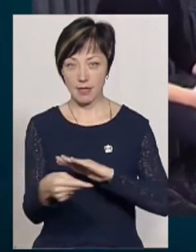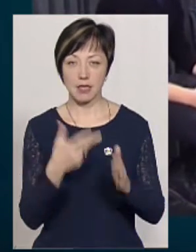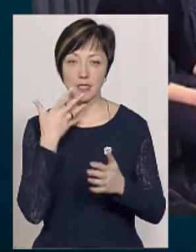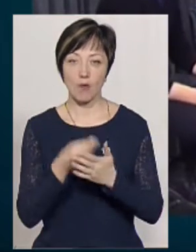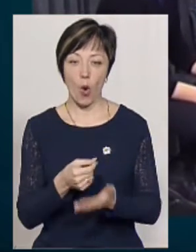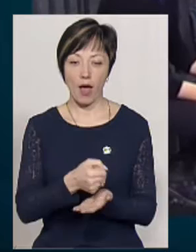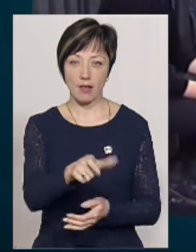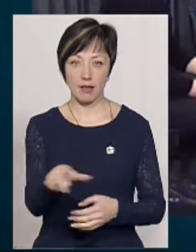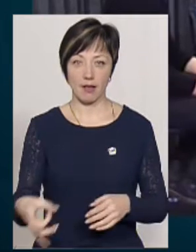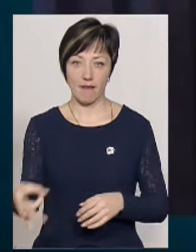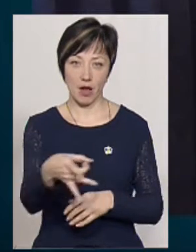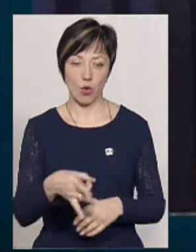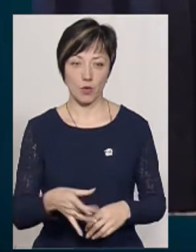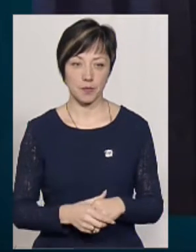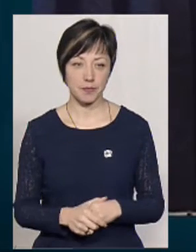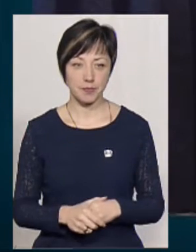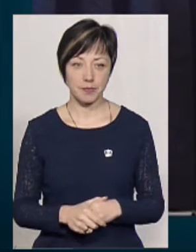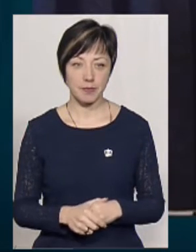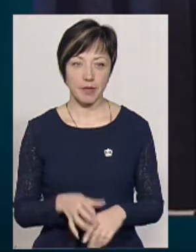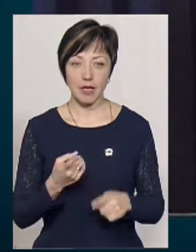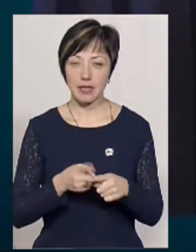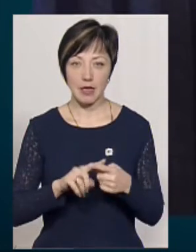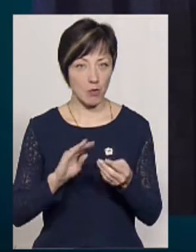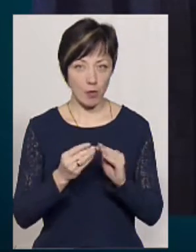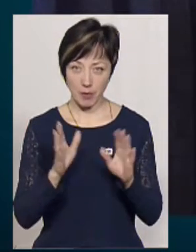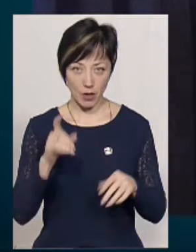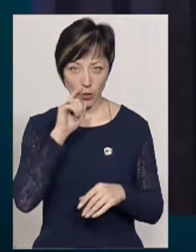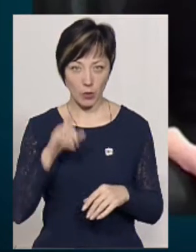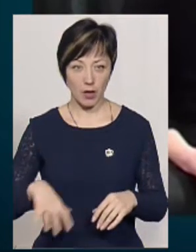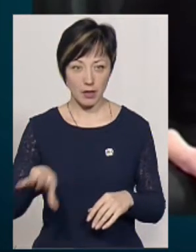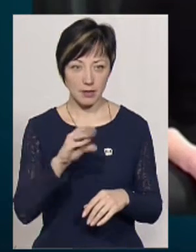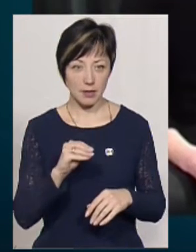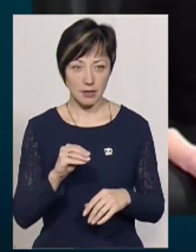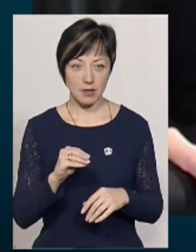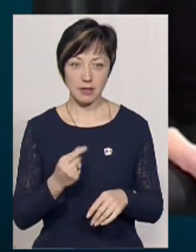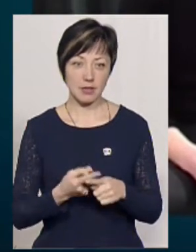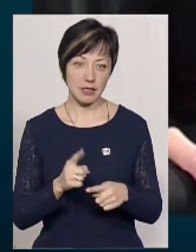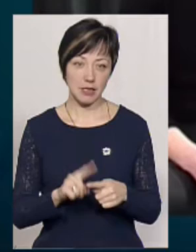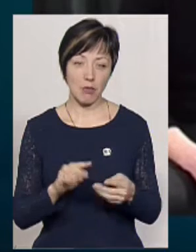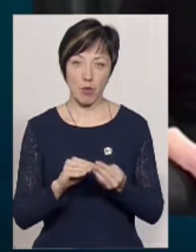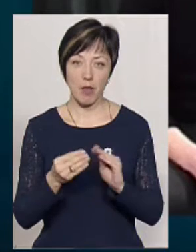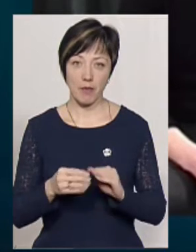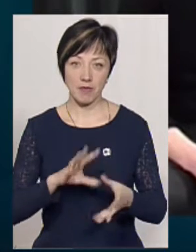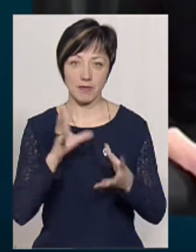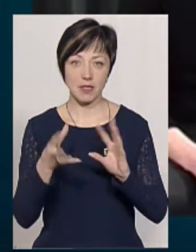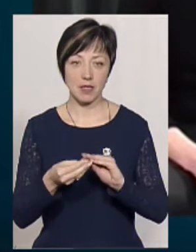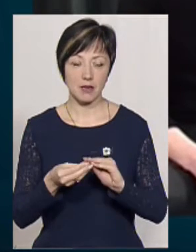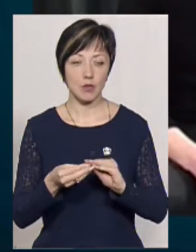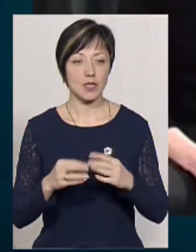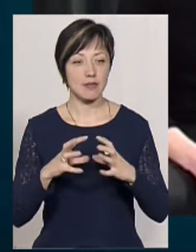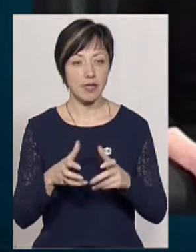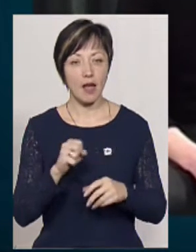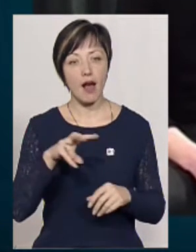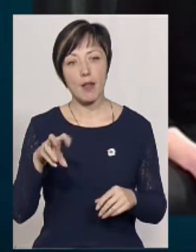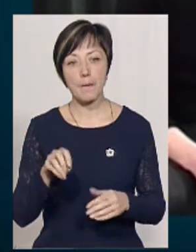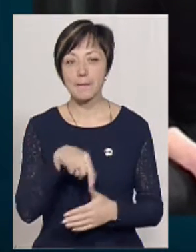регіоні. Це проблема тільки українська, скажіть, будь ласка, проблема України. Це проблема, в принципі, в всьому світі, але питання тут в